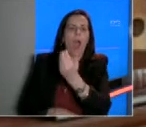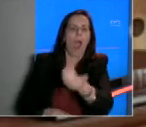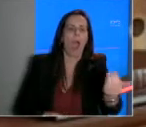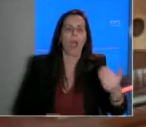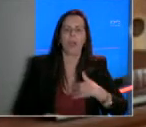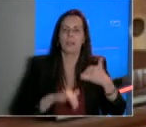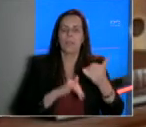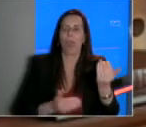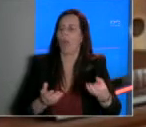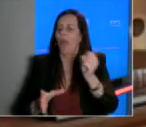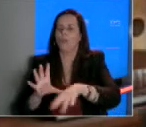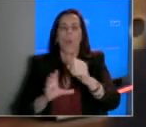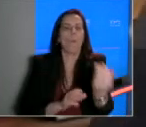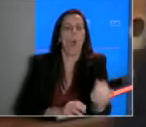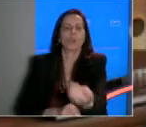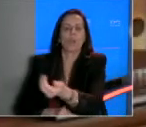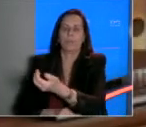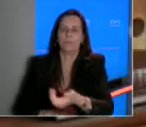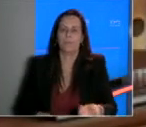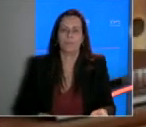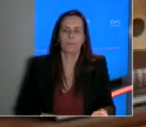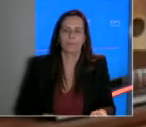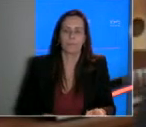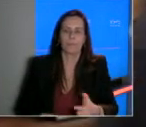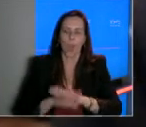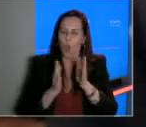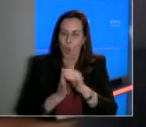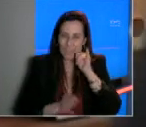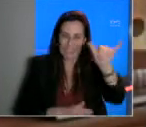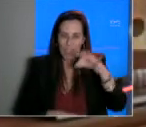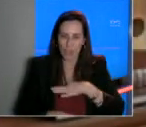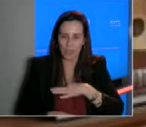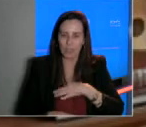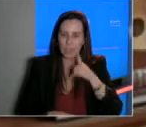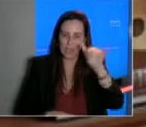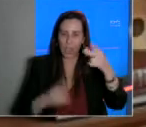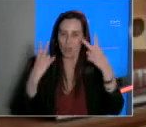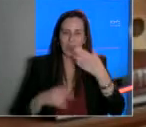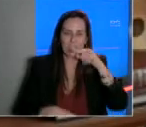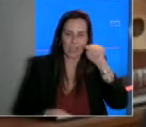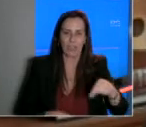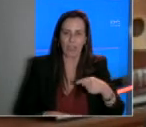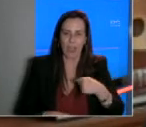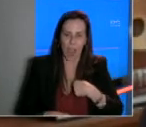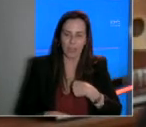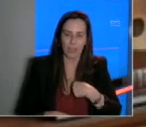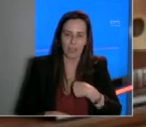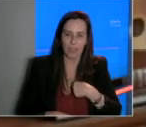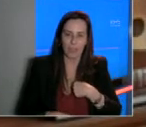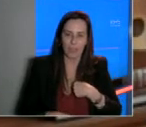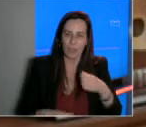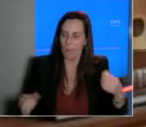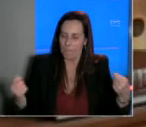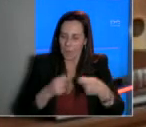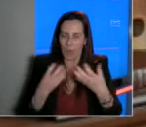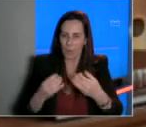אני מבין נדבנים מפה, נדבנים משם. כל נסיעה שלי היא נסיעה חשובה לישראל, כי אני מחבר